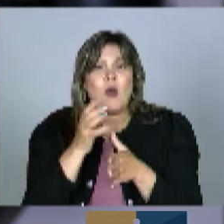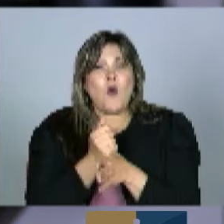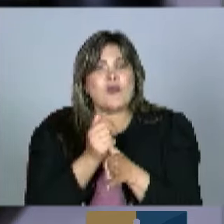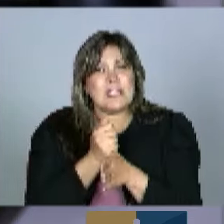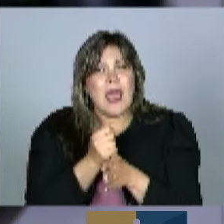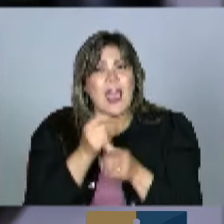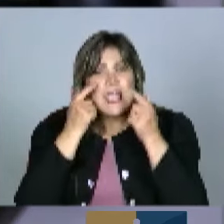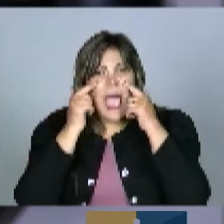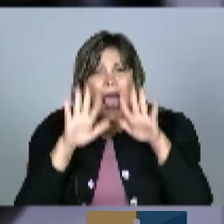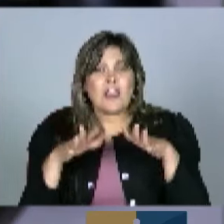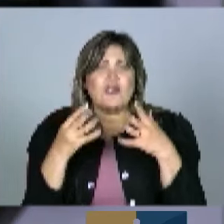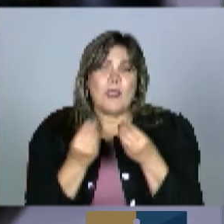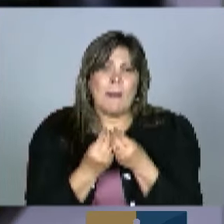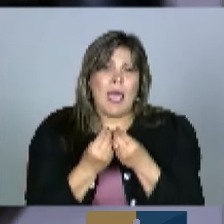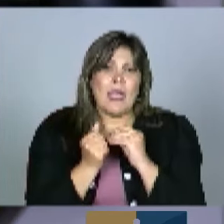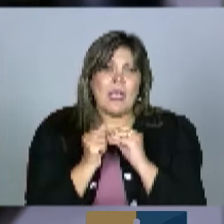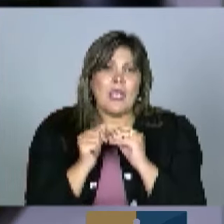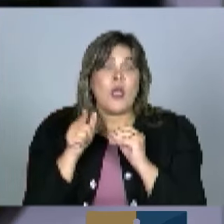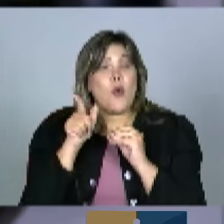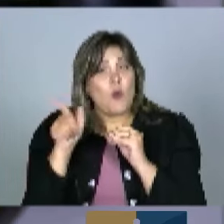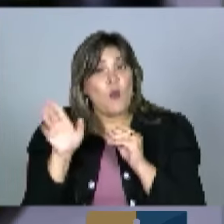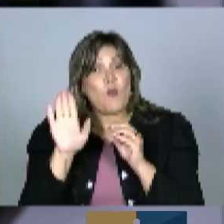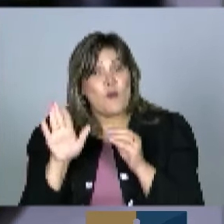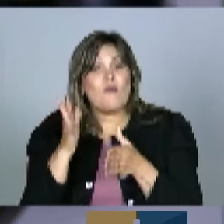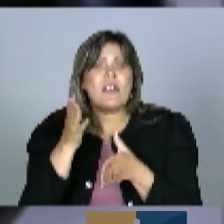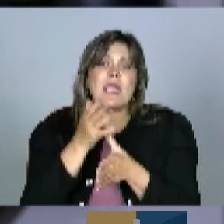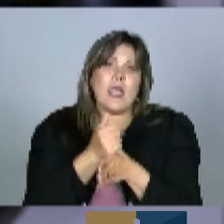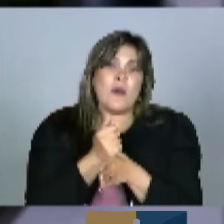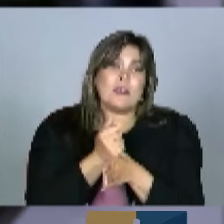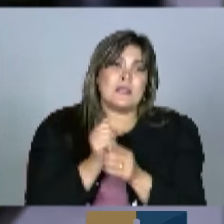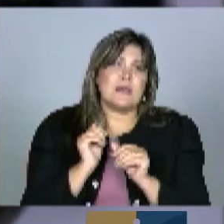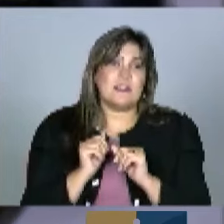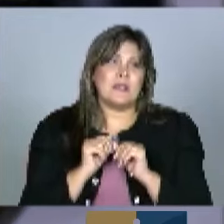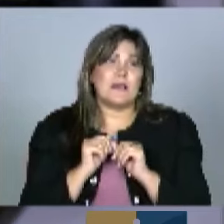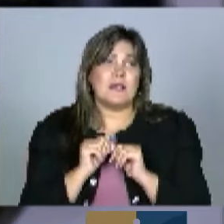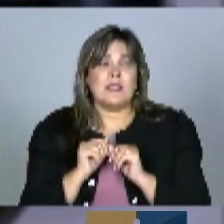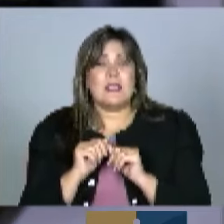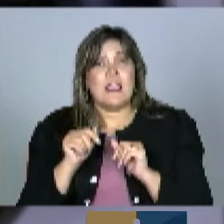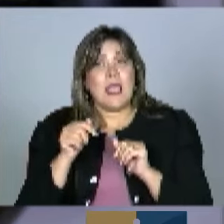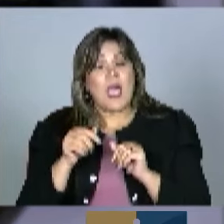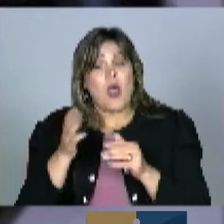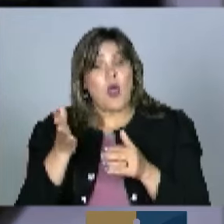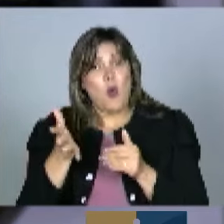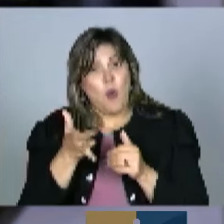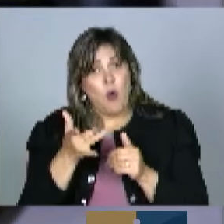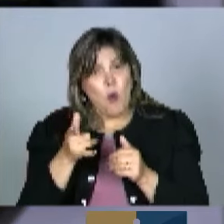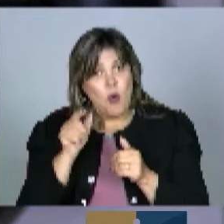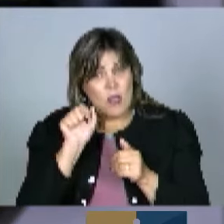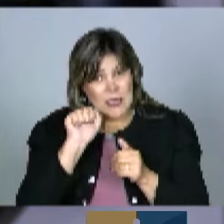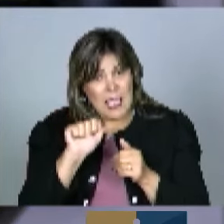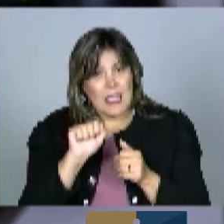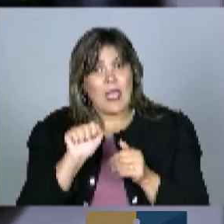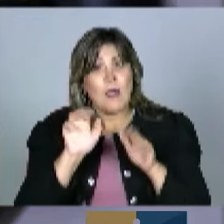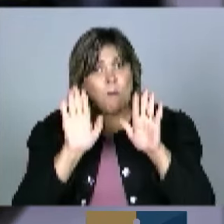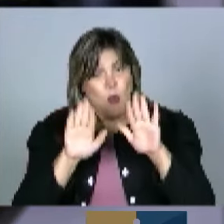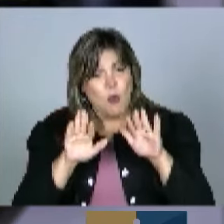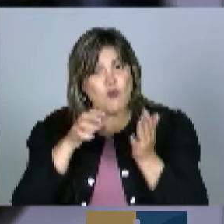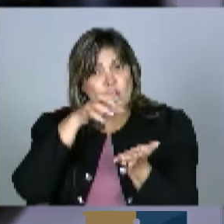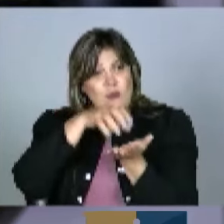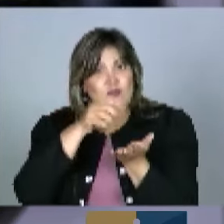من حق صاحب العماره يطردها يعني اخت حضرتك موجوده فين في شقه ايه فندم في عين شمس